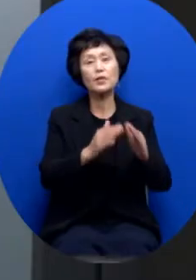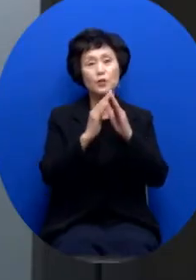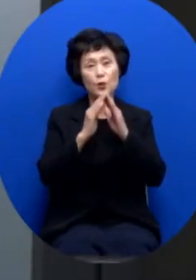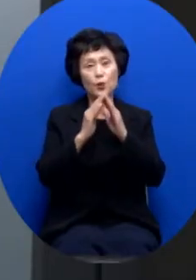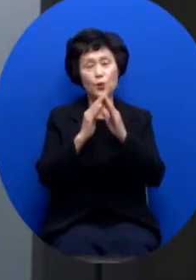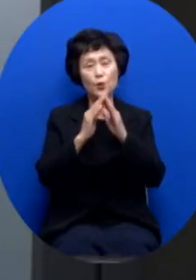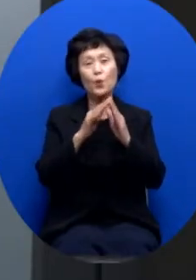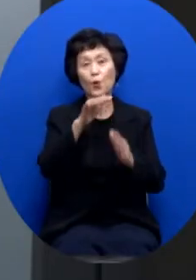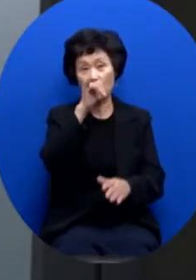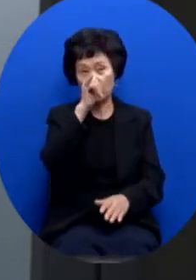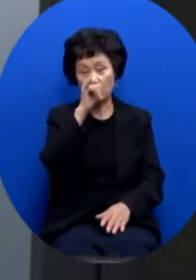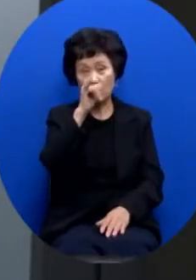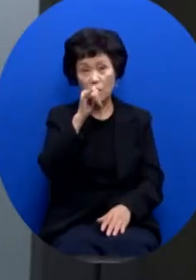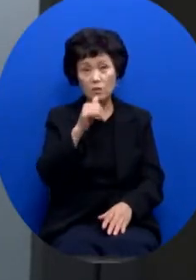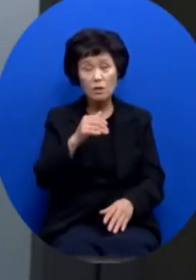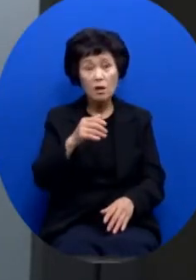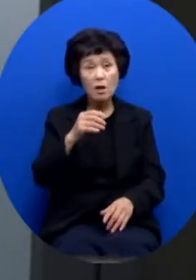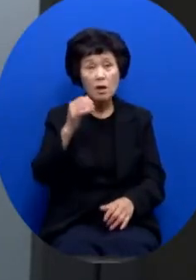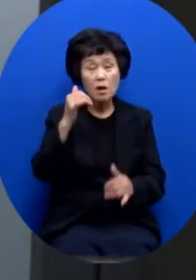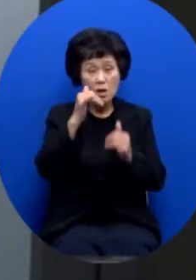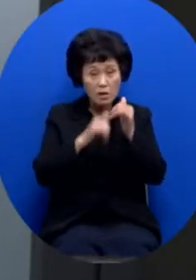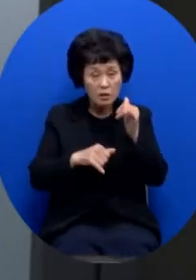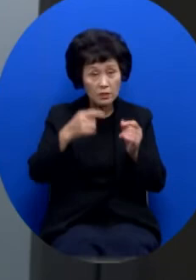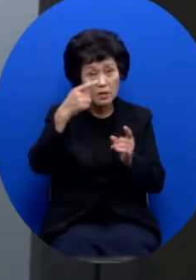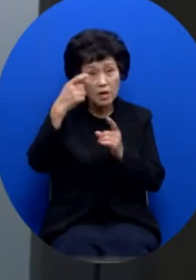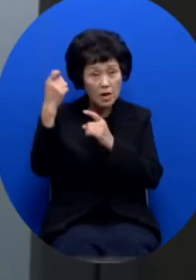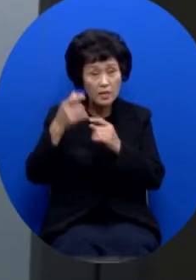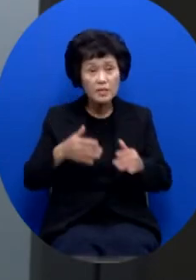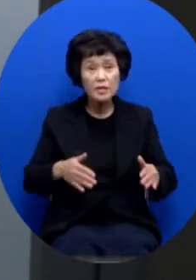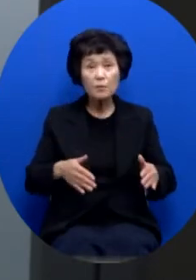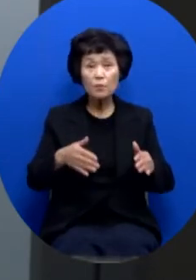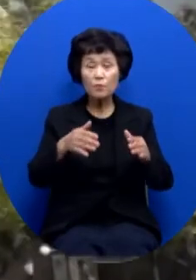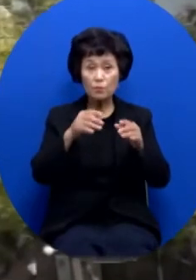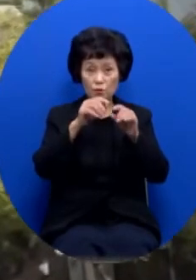것도 중요하지만 제가 보기에는 사람들이 가서 보지 않으면 의미가